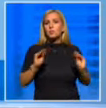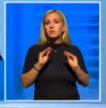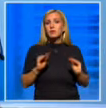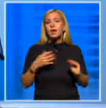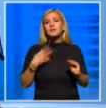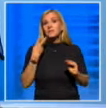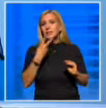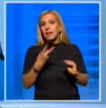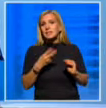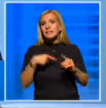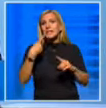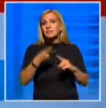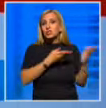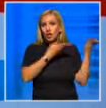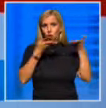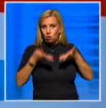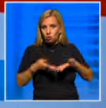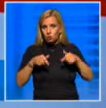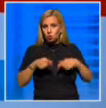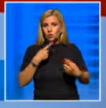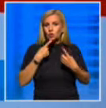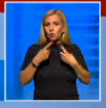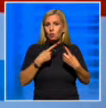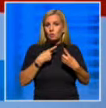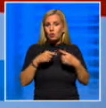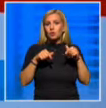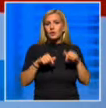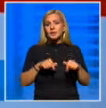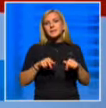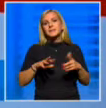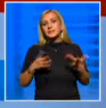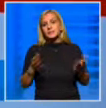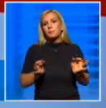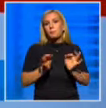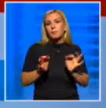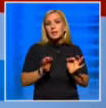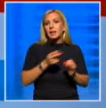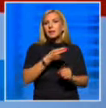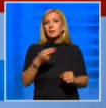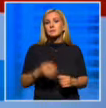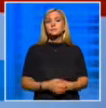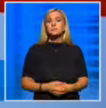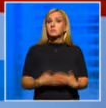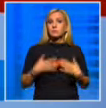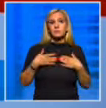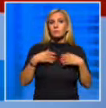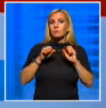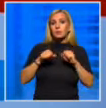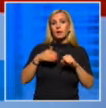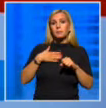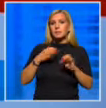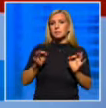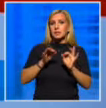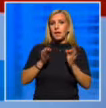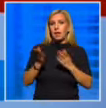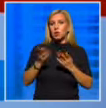следващия събеседник ще говори за една напълно измислена тема. Специално изследване на Gallup International,